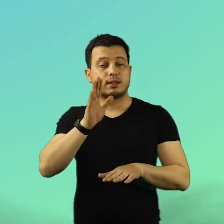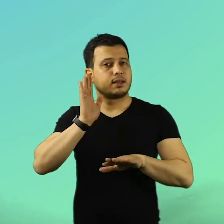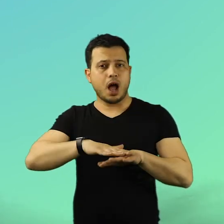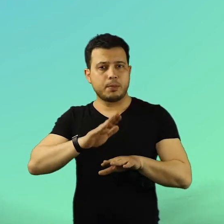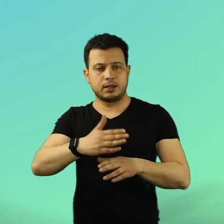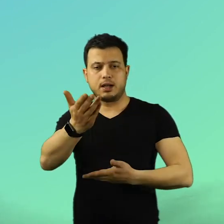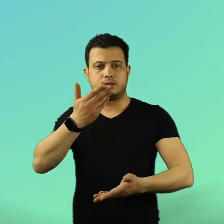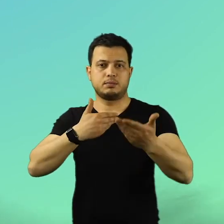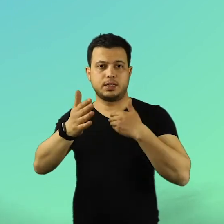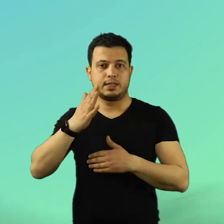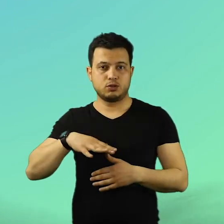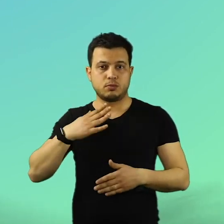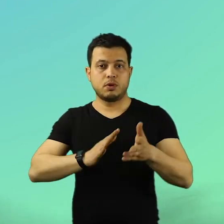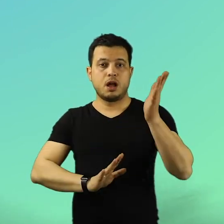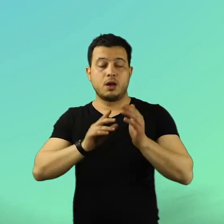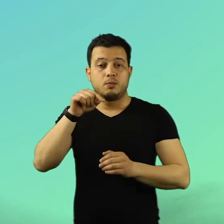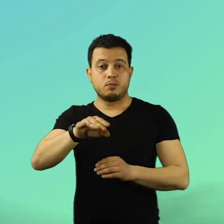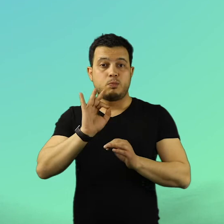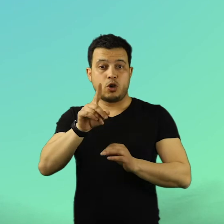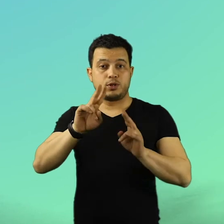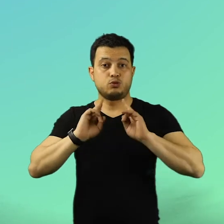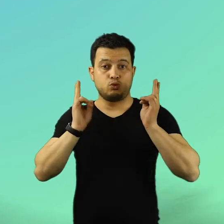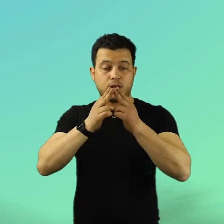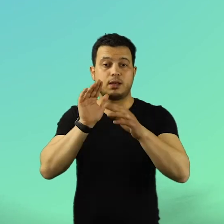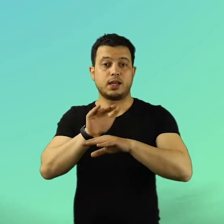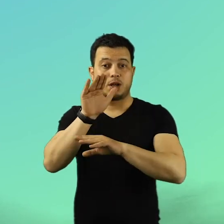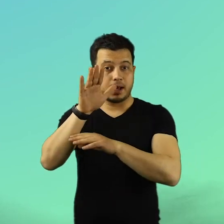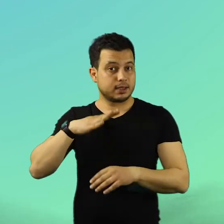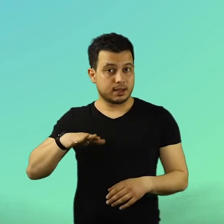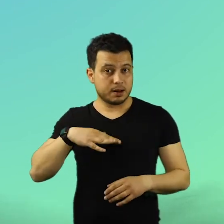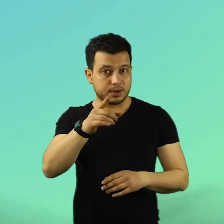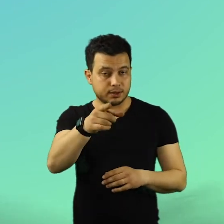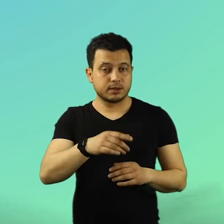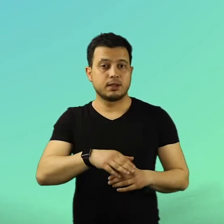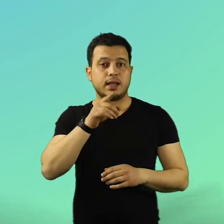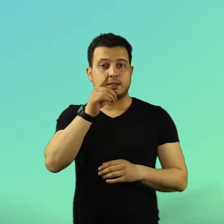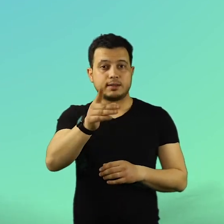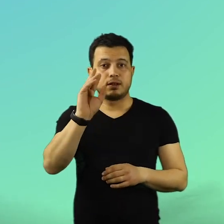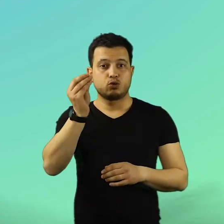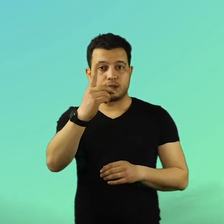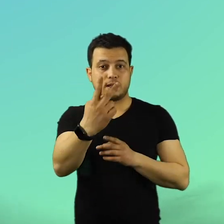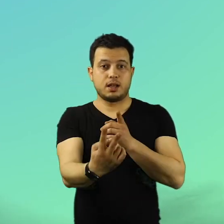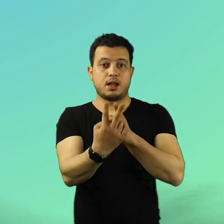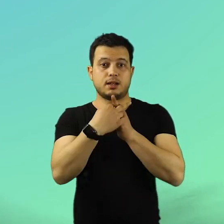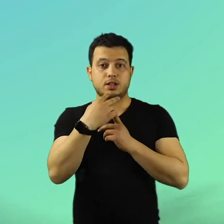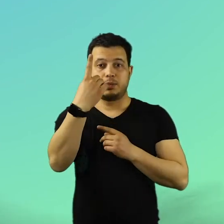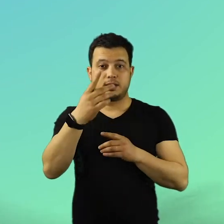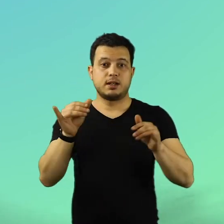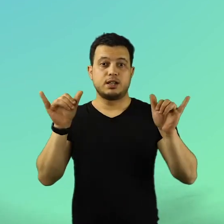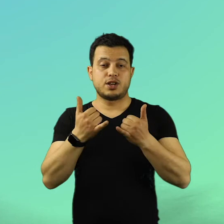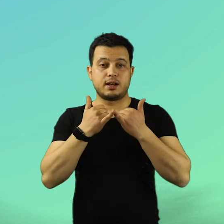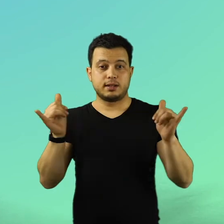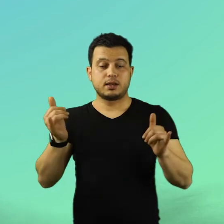anlatır mısın? Böyle bir dünyada yaşamak ister miydin? Senden çocukların katılacağı bir şenlik hazırlamanı